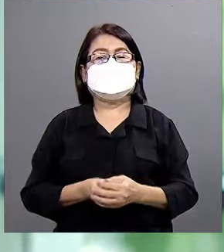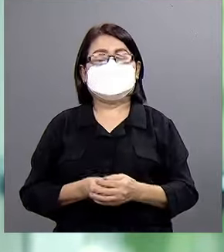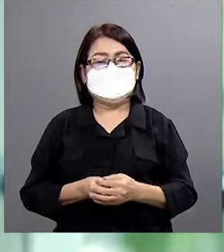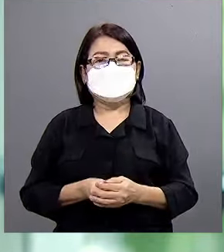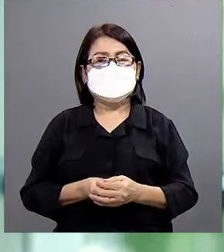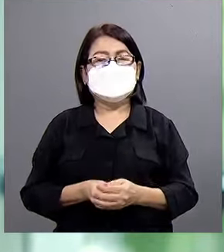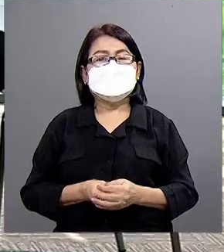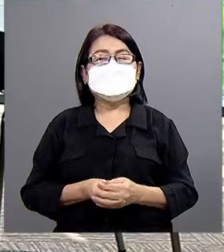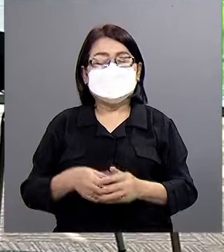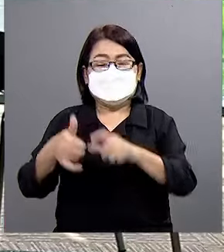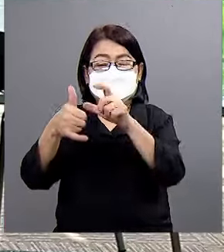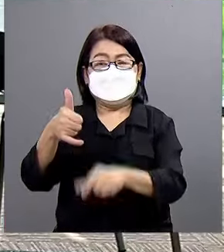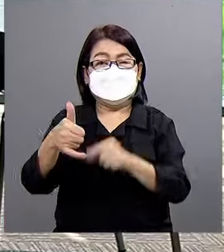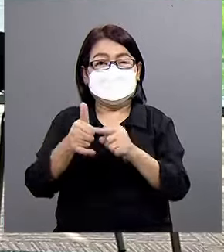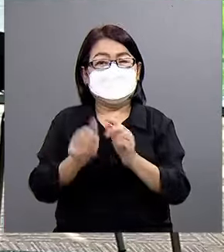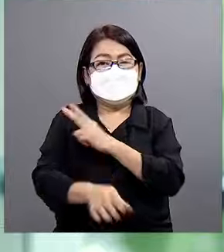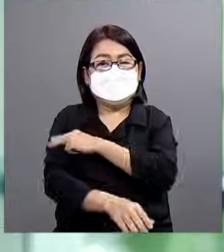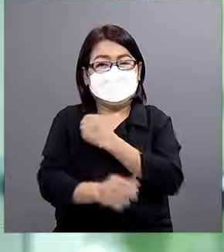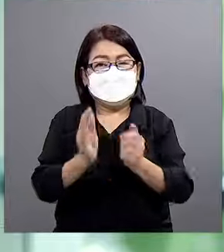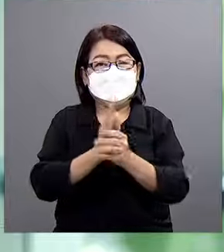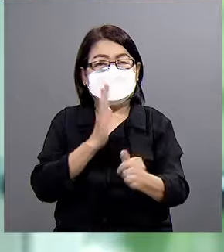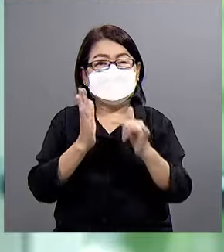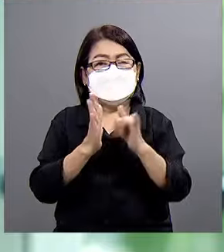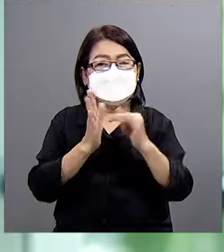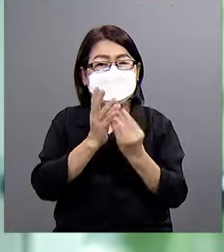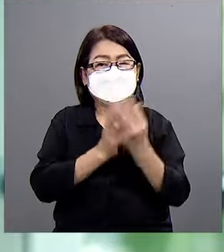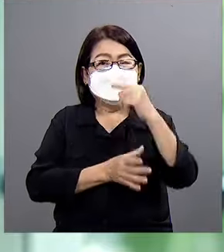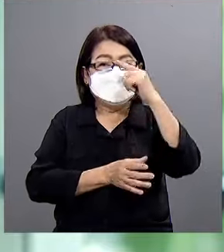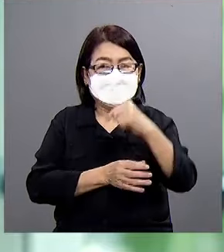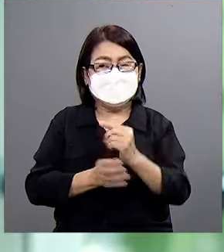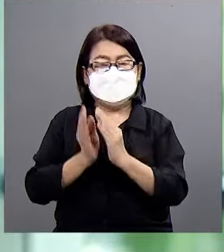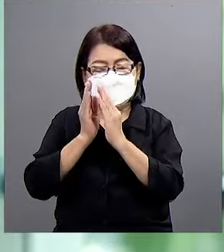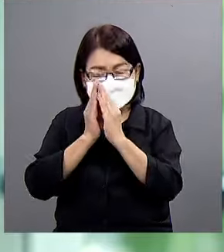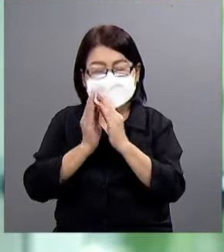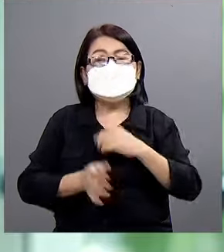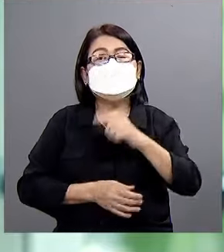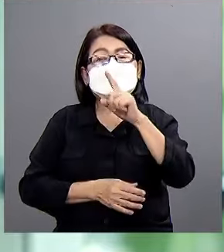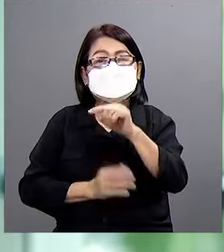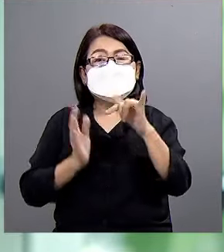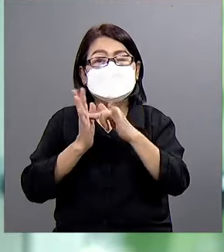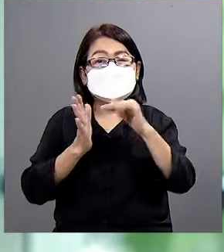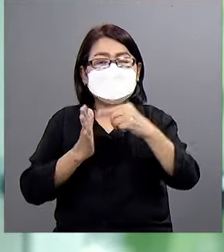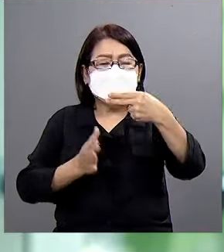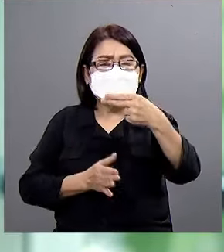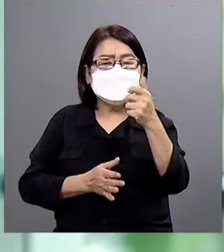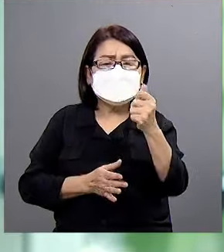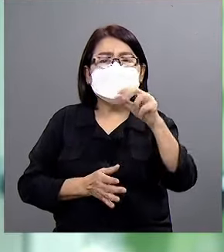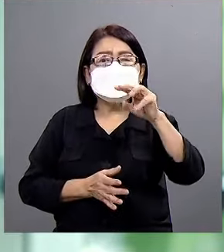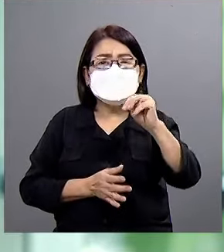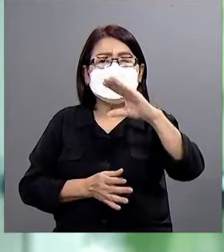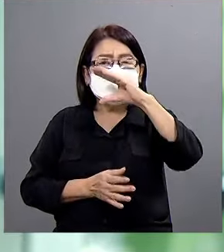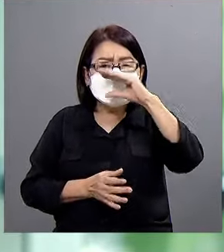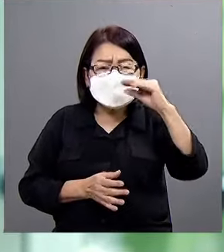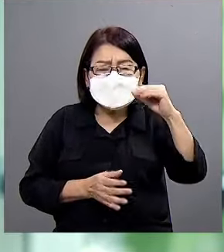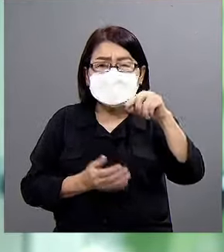แผนไทยค่ะสวัสดีค่ะ สว ั สดีครับผม อาจารย์คะพูดถึงเรื่องของยาหอมนะคะต้นอ้อได้ยินมายาวนานมากๆเล